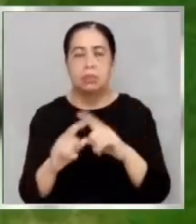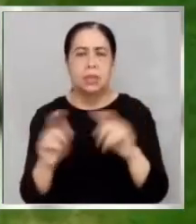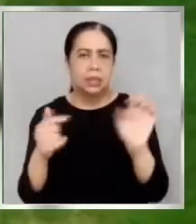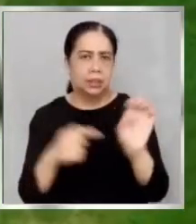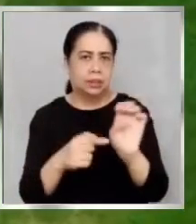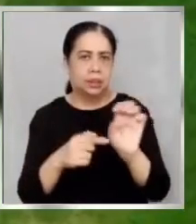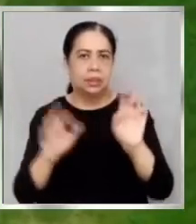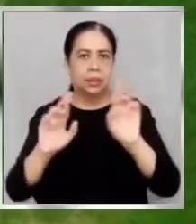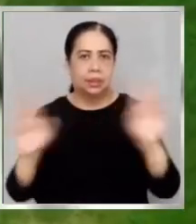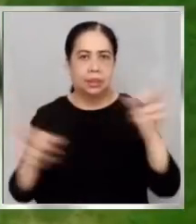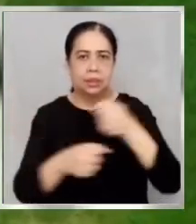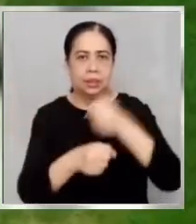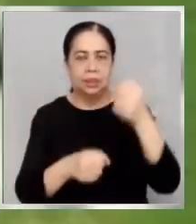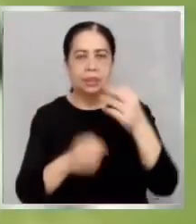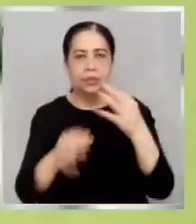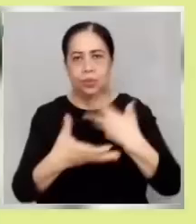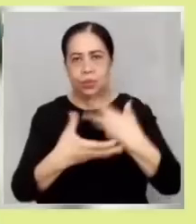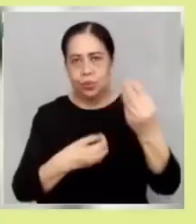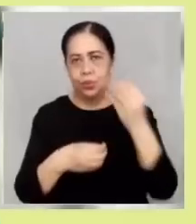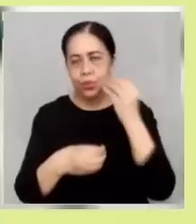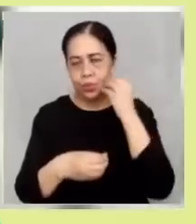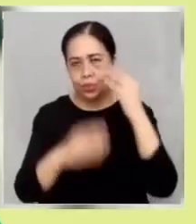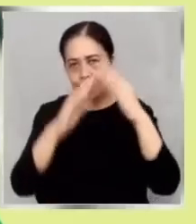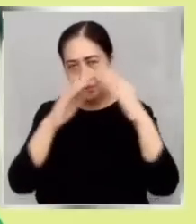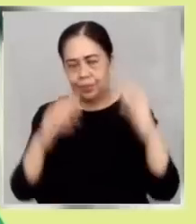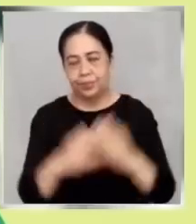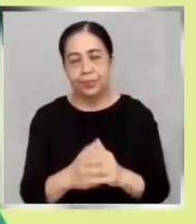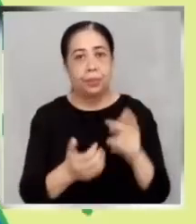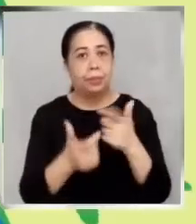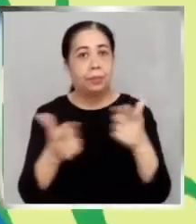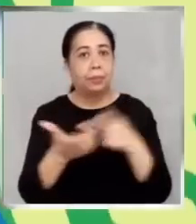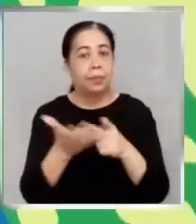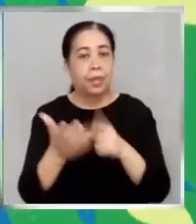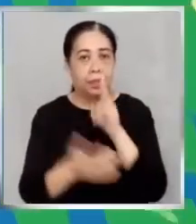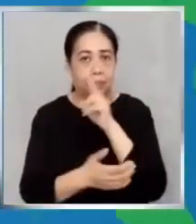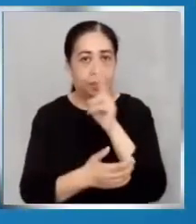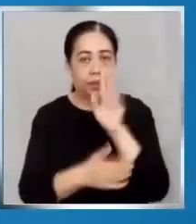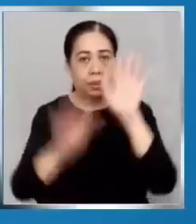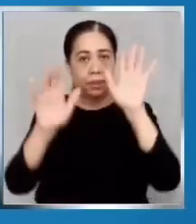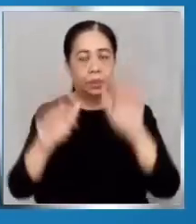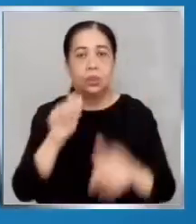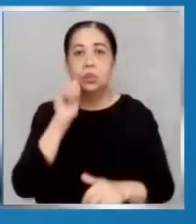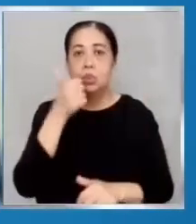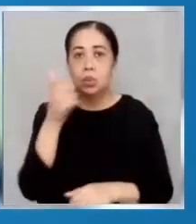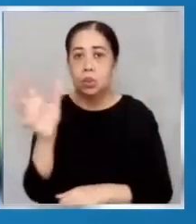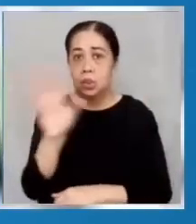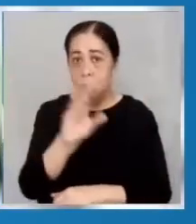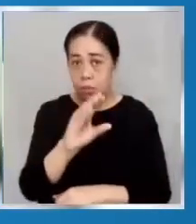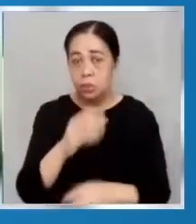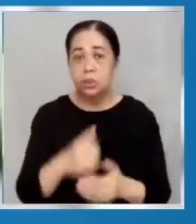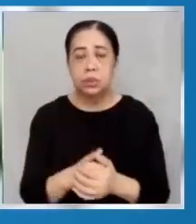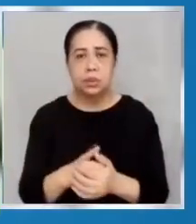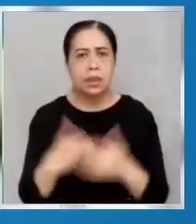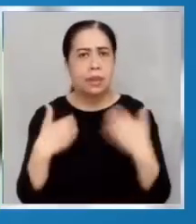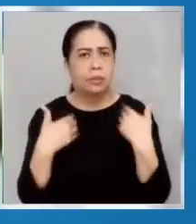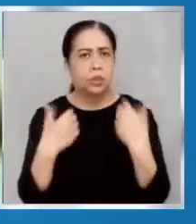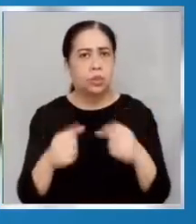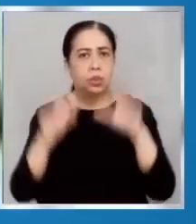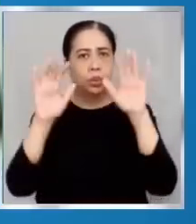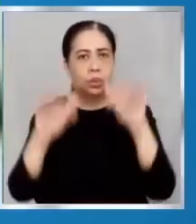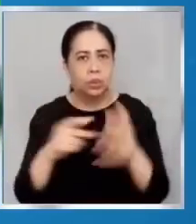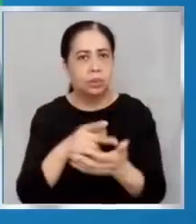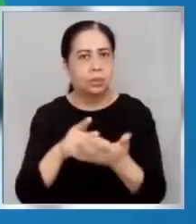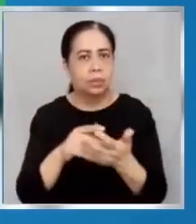kung lalabas ng bahay. Malaking bahagi ng Visayas naman ang uulanin bukas ng hapon. May malalakas na ulan sa ilang bahagi